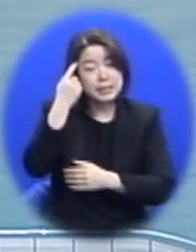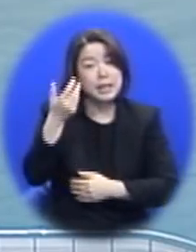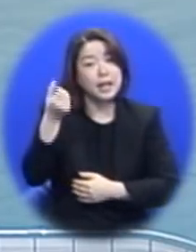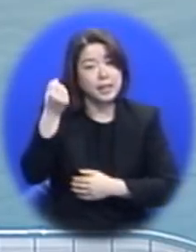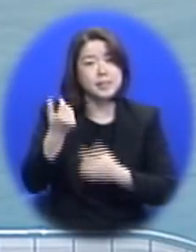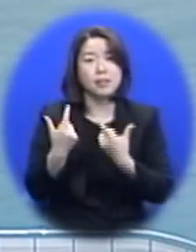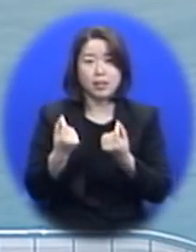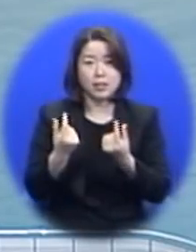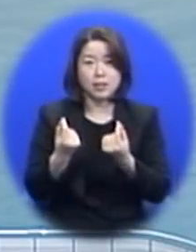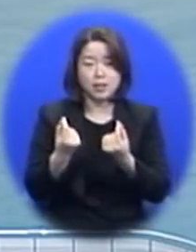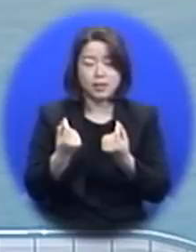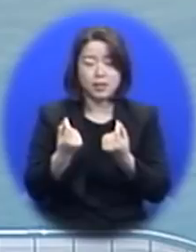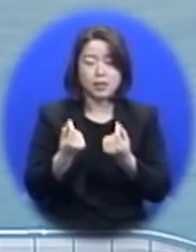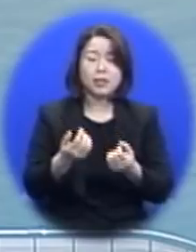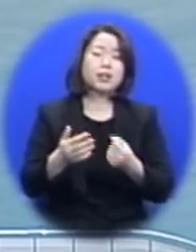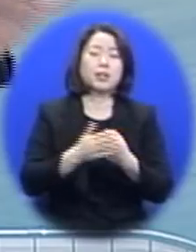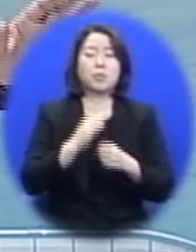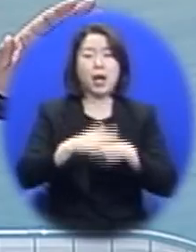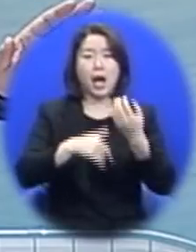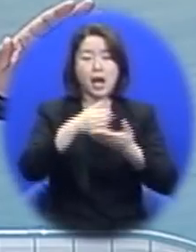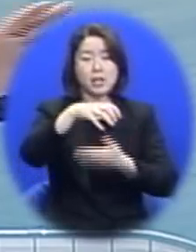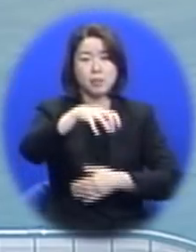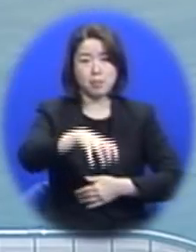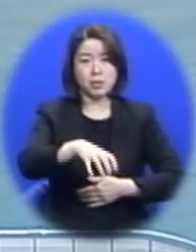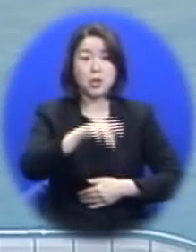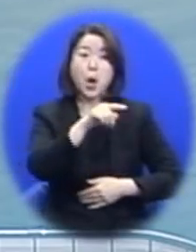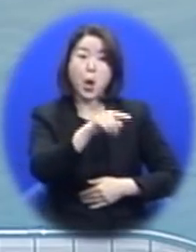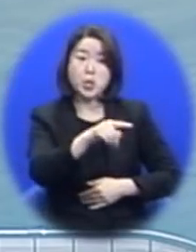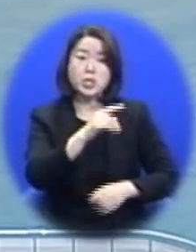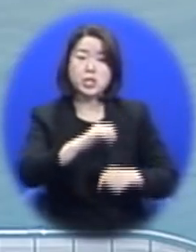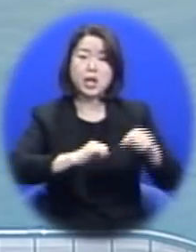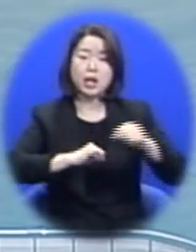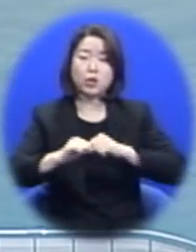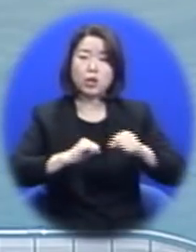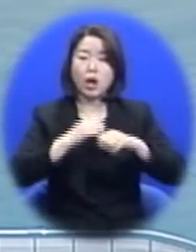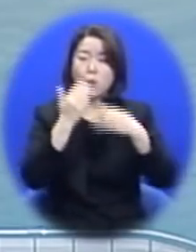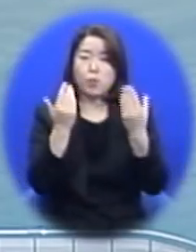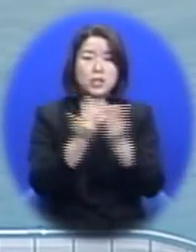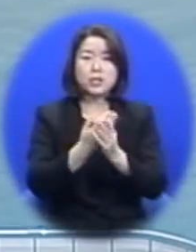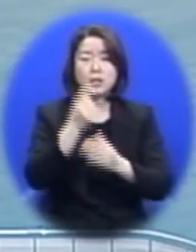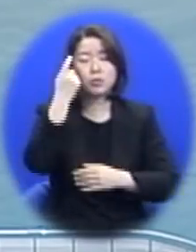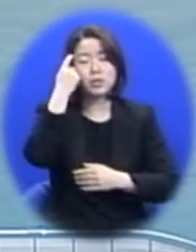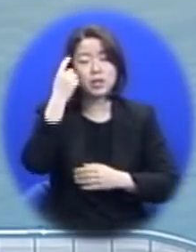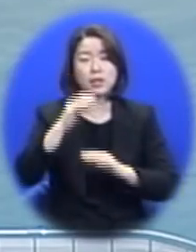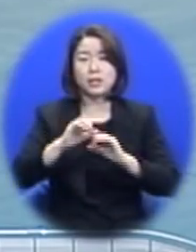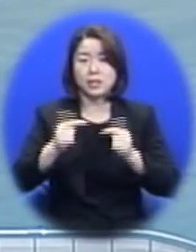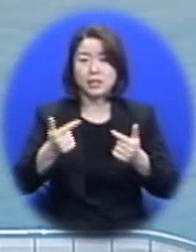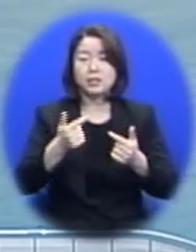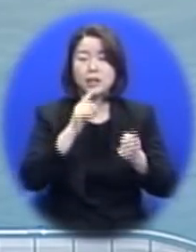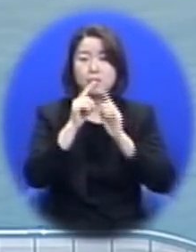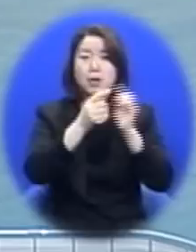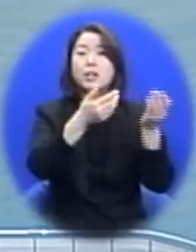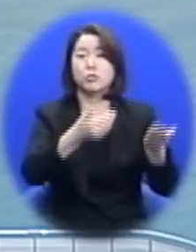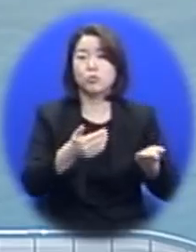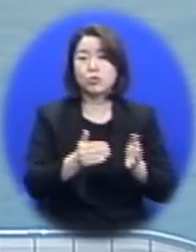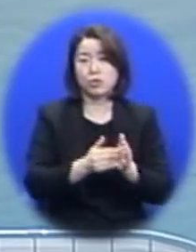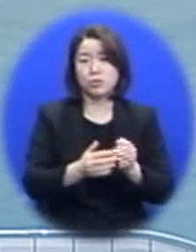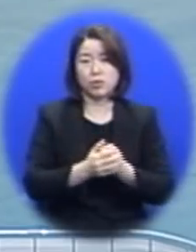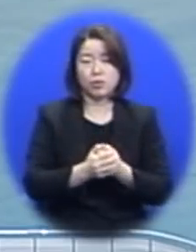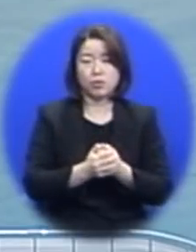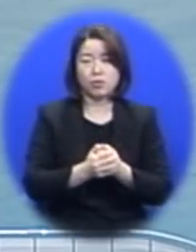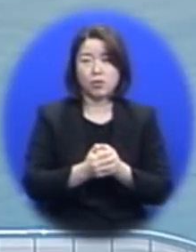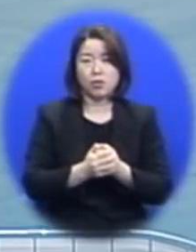하나님 앞에서는 너의 행위가 완전하다고 나는 생각하지 않는다 그렇게 말씀을 하신 거예요. 세상에